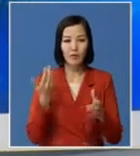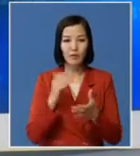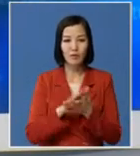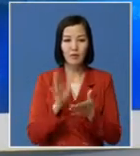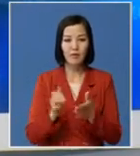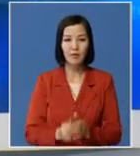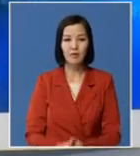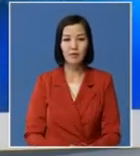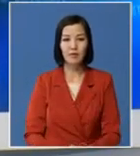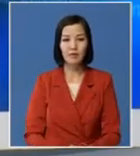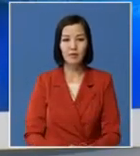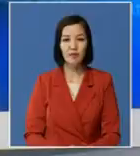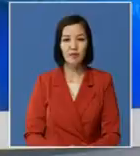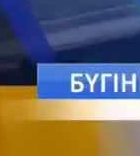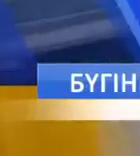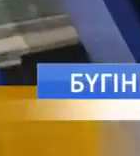көретіндеріңіз.